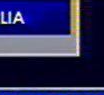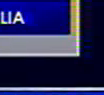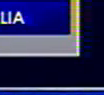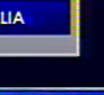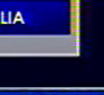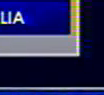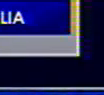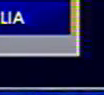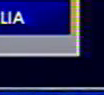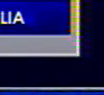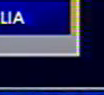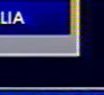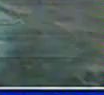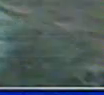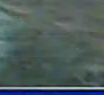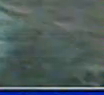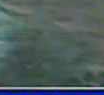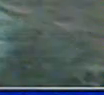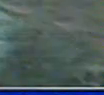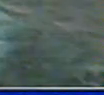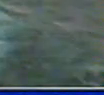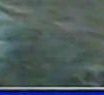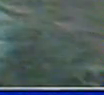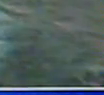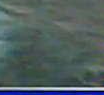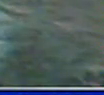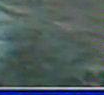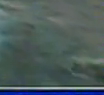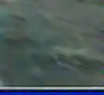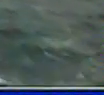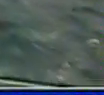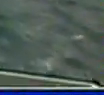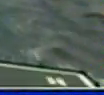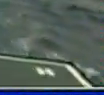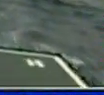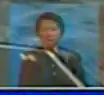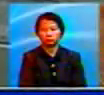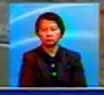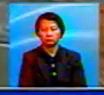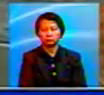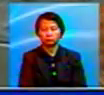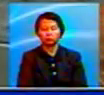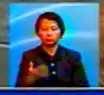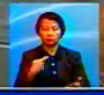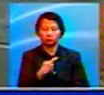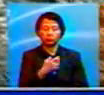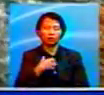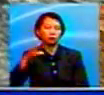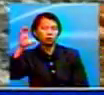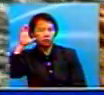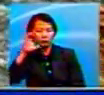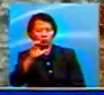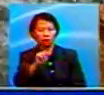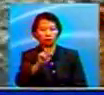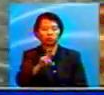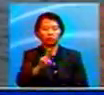yang mengatakan mungkin akan menggunakan Remus 6000, iaitu alat yang sama digunakan, AUV yang sama digunakan untuk pencarian Air